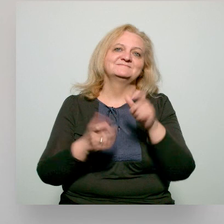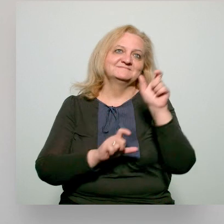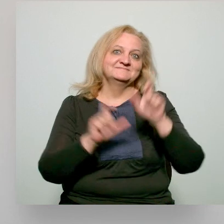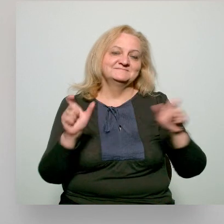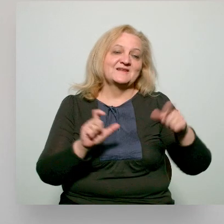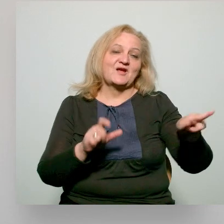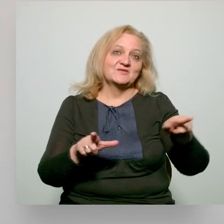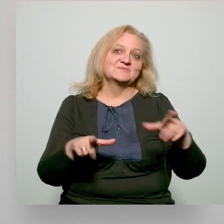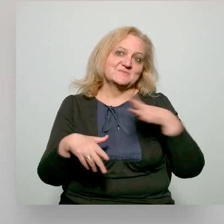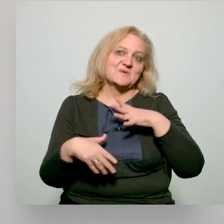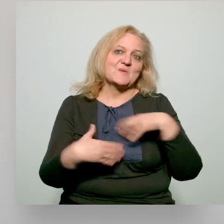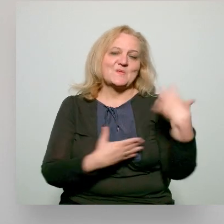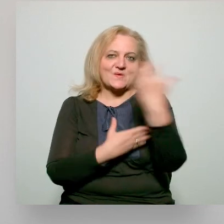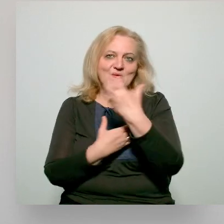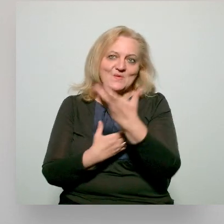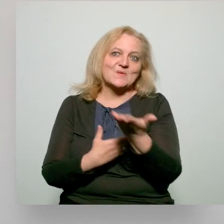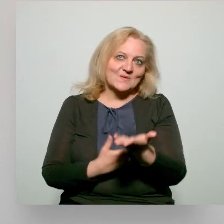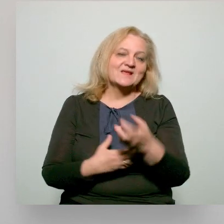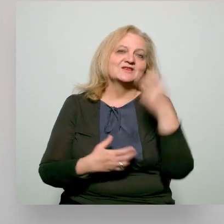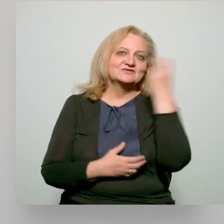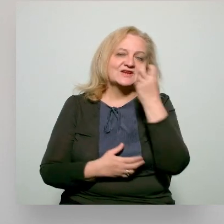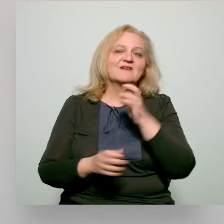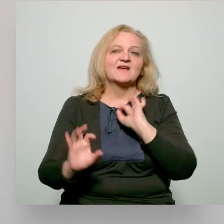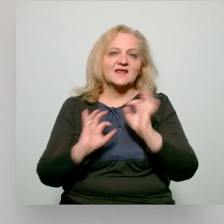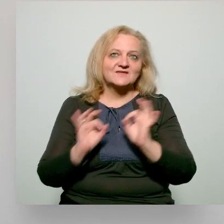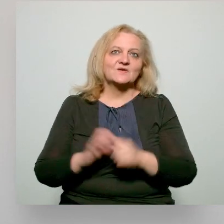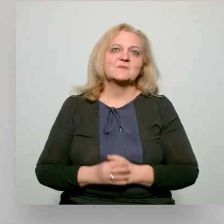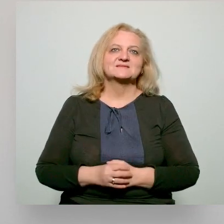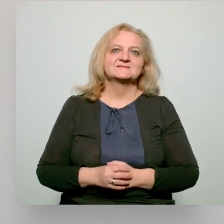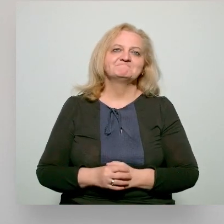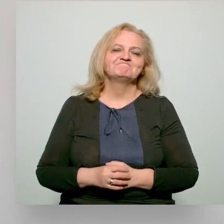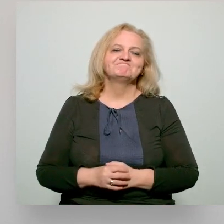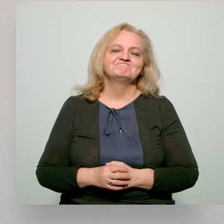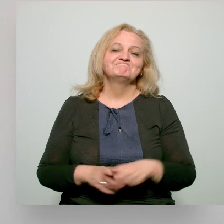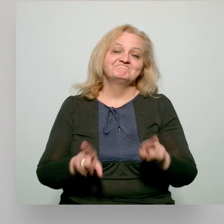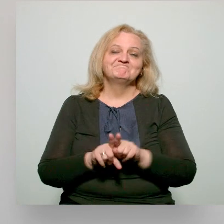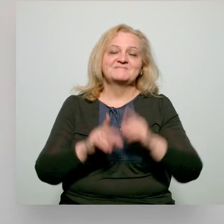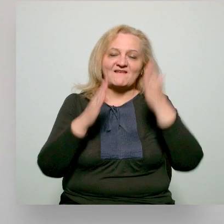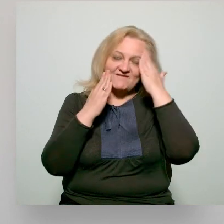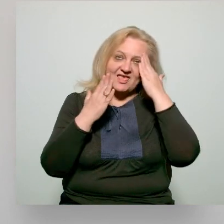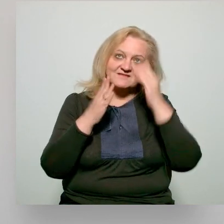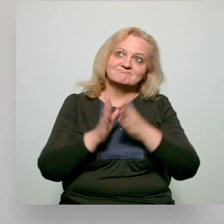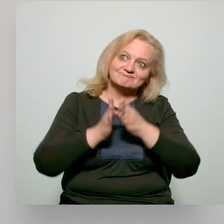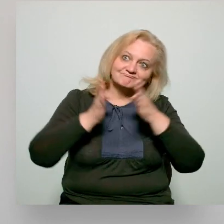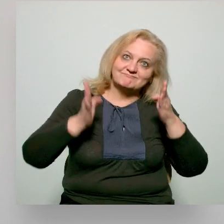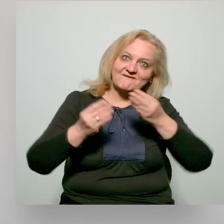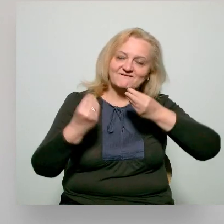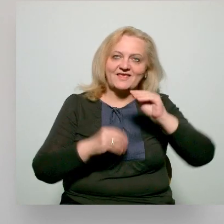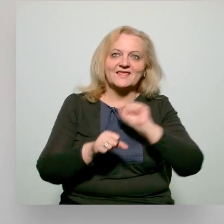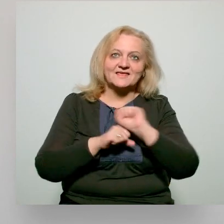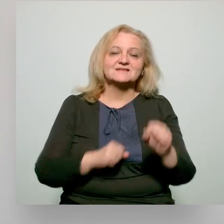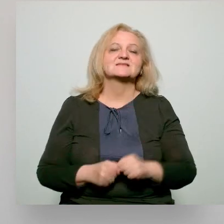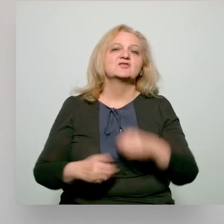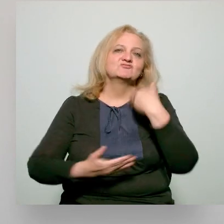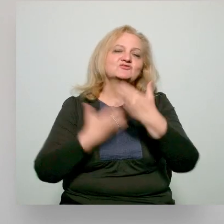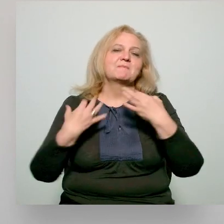zawiedli się, dostali mnóstwo bardzo ciekawych informacji i wiedza się pogłębiła. Życzę